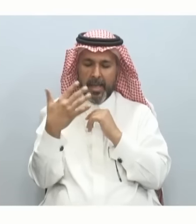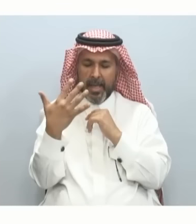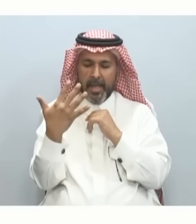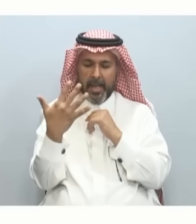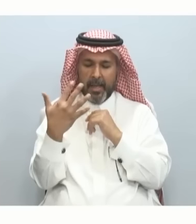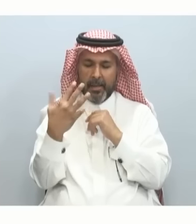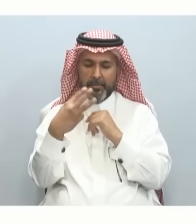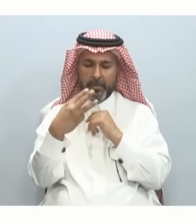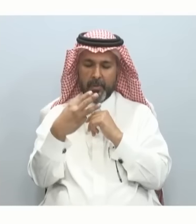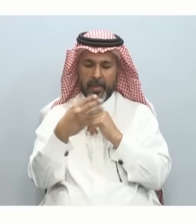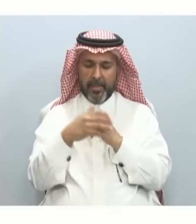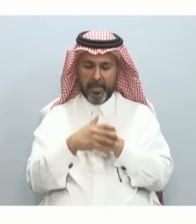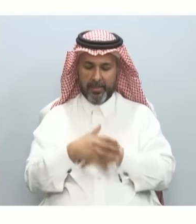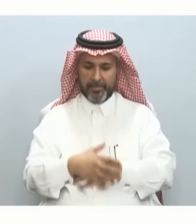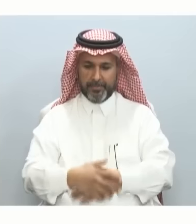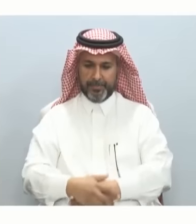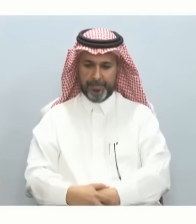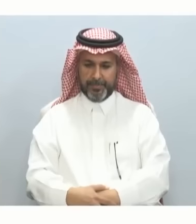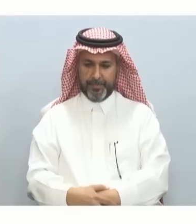في اسبوع